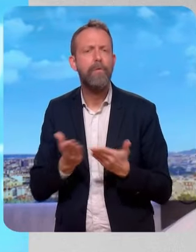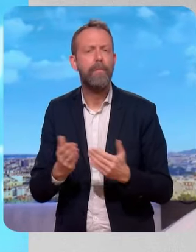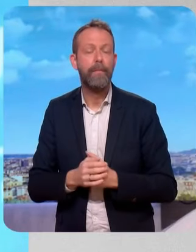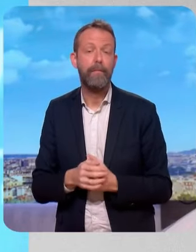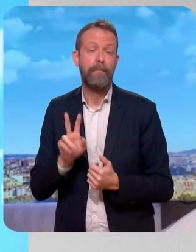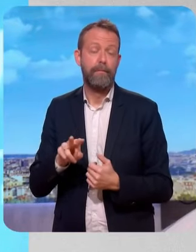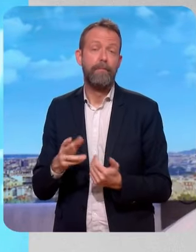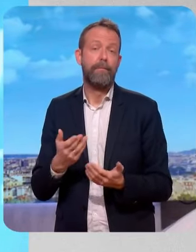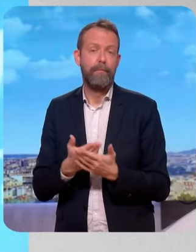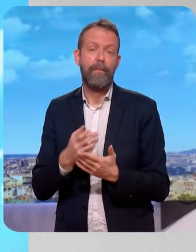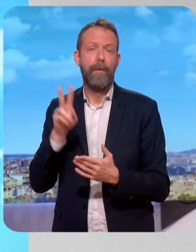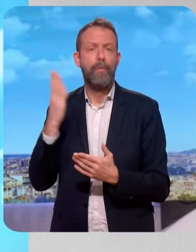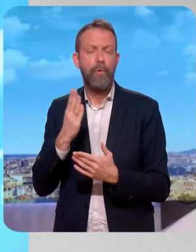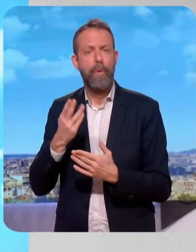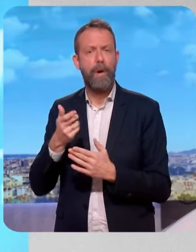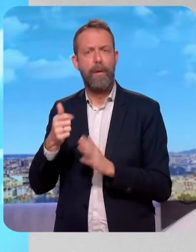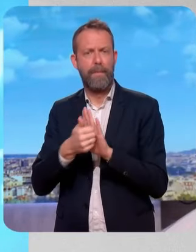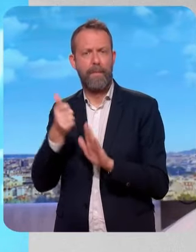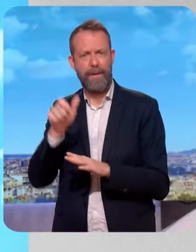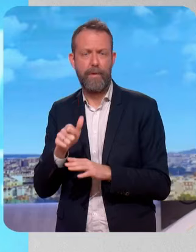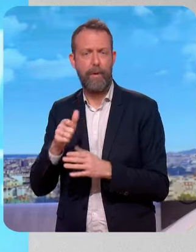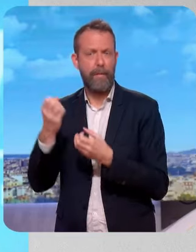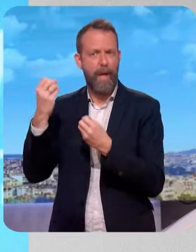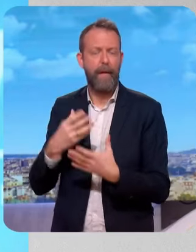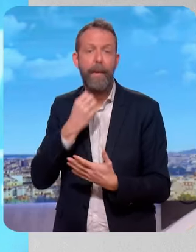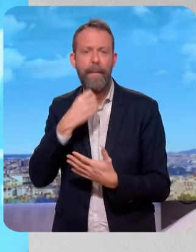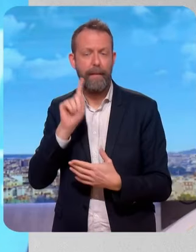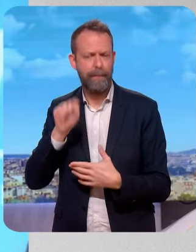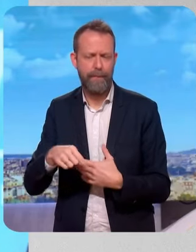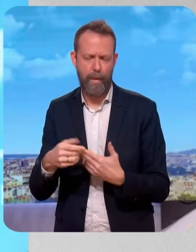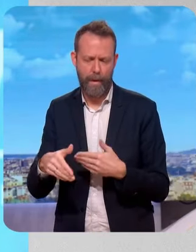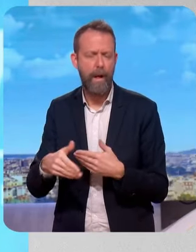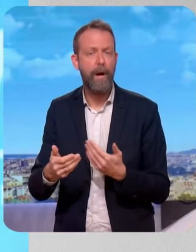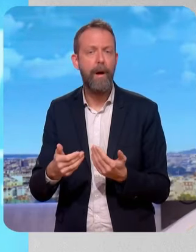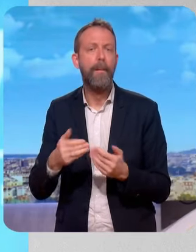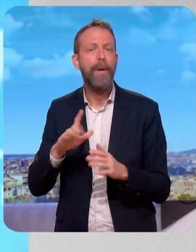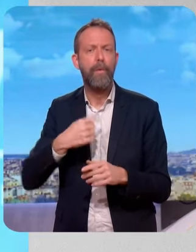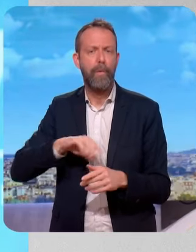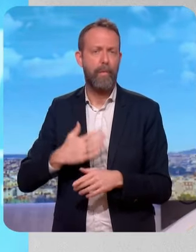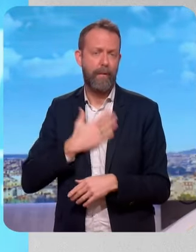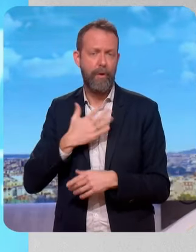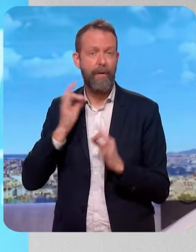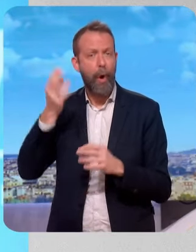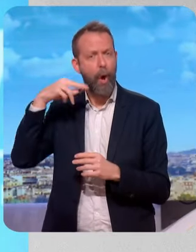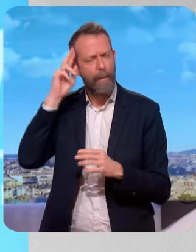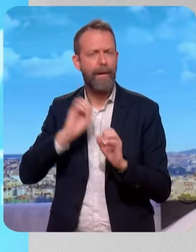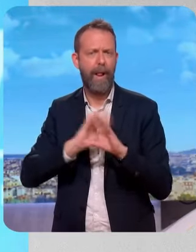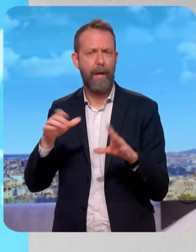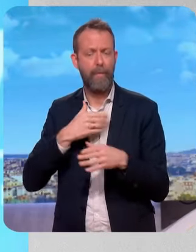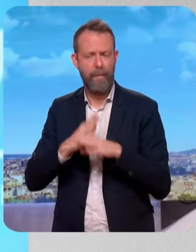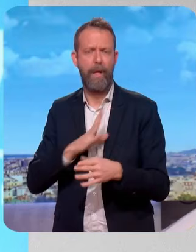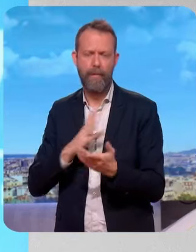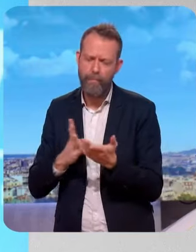que qu'une incarnation arrive, ça serait bien. Faut pas que ça tarde. Mais on a l'avantage, nous, sur l'Europe, d'être clair et d'avoir un projet